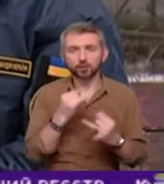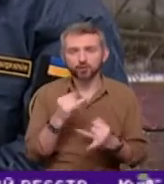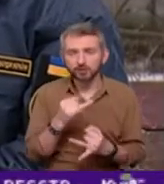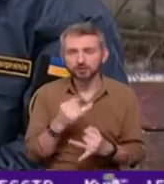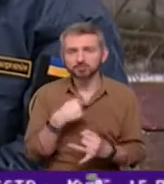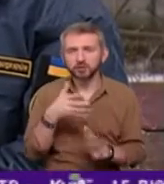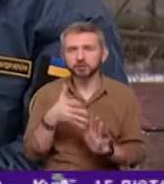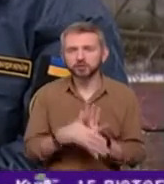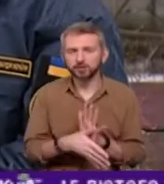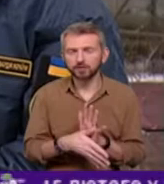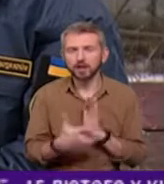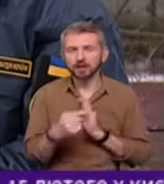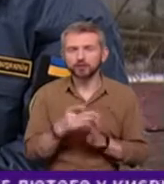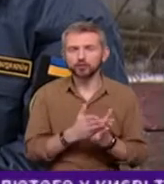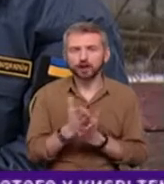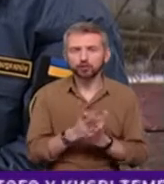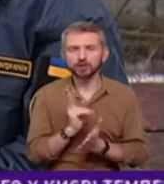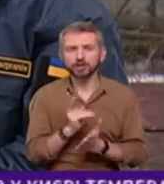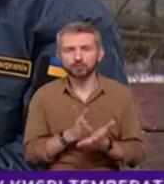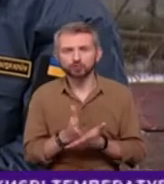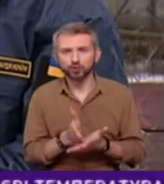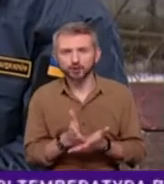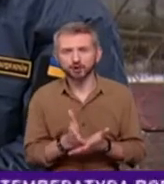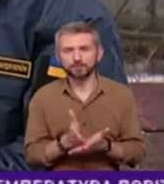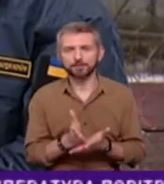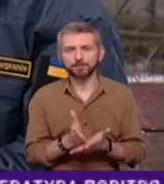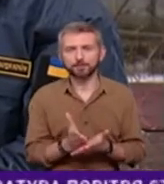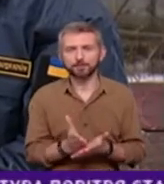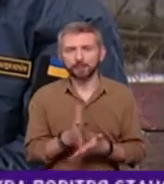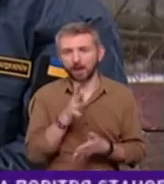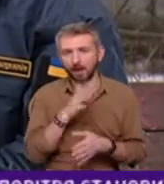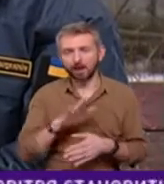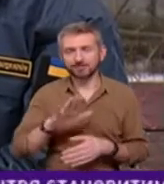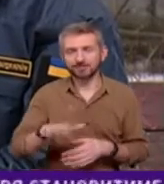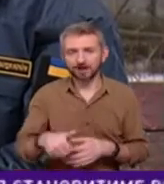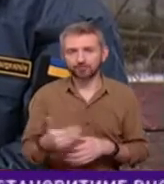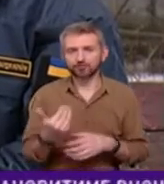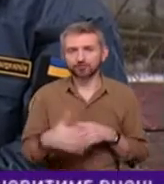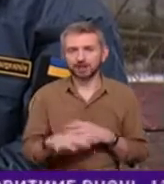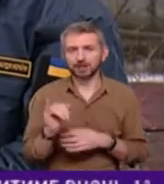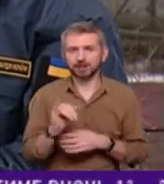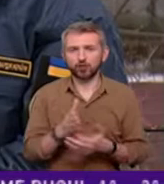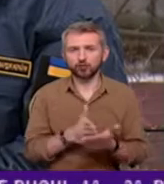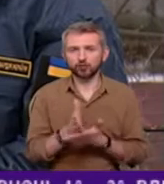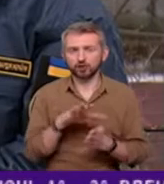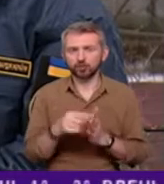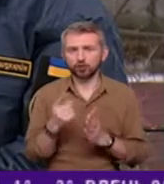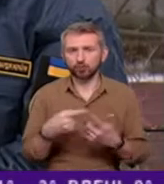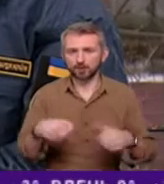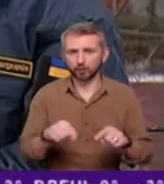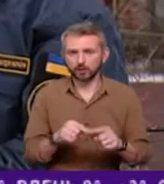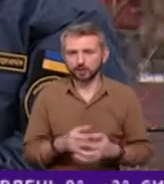я вже зрозумів, де вона служить, ким вона служить. А з часом вже служимо в одному